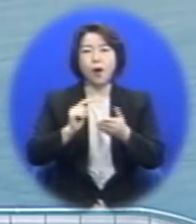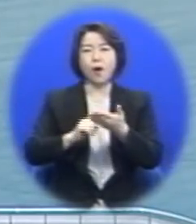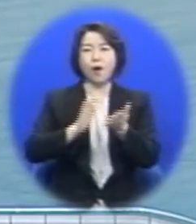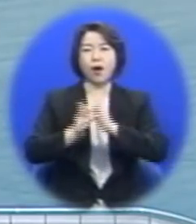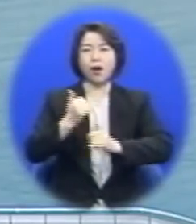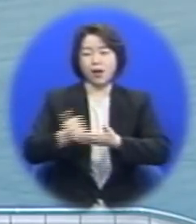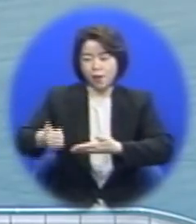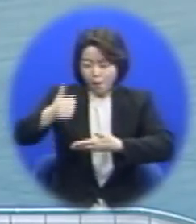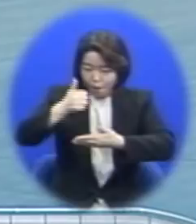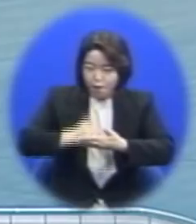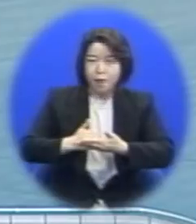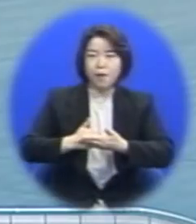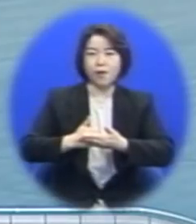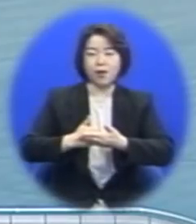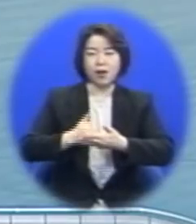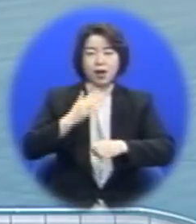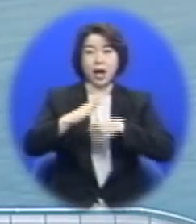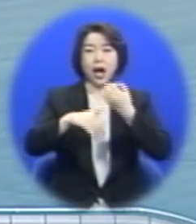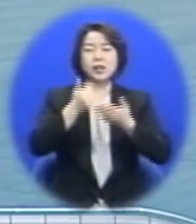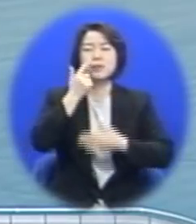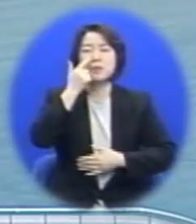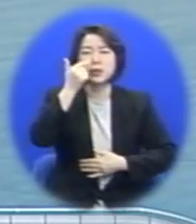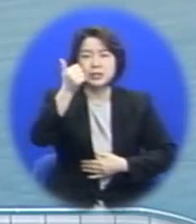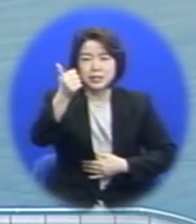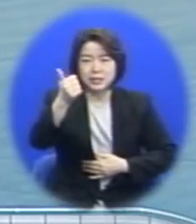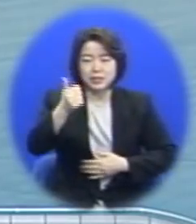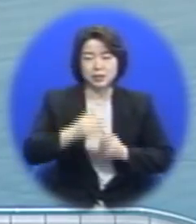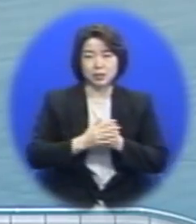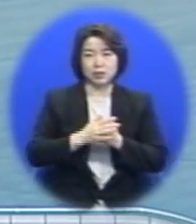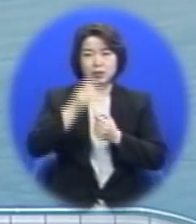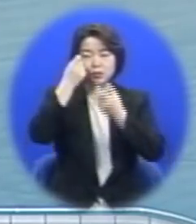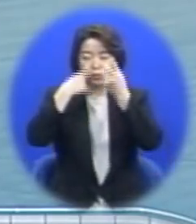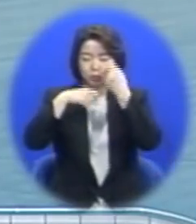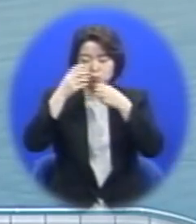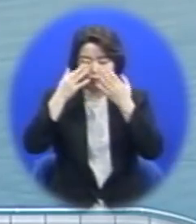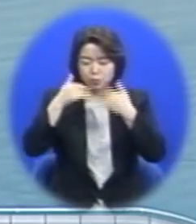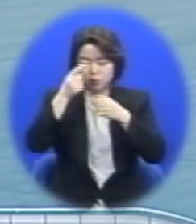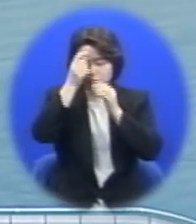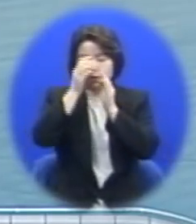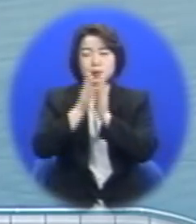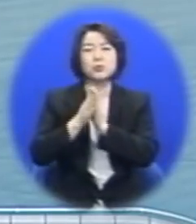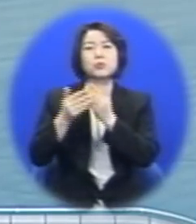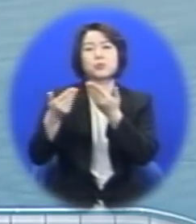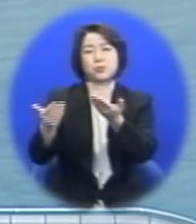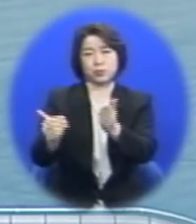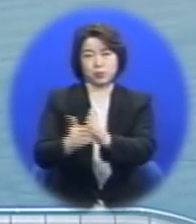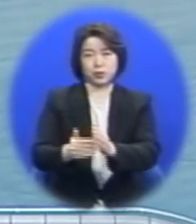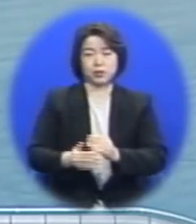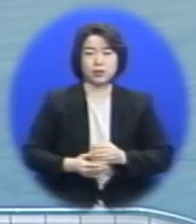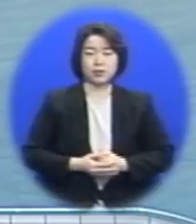그리고 하나님 아버지의 눈물로 기도했다는 겁니다.